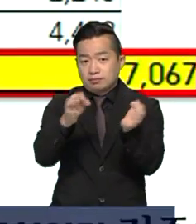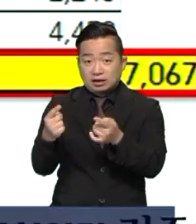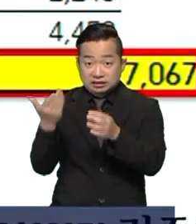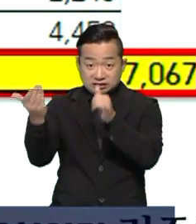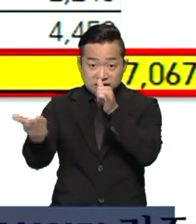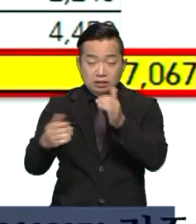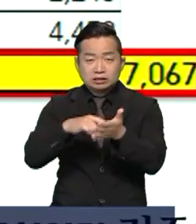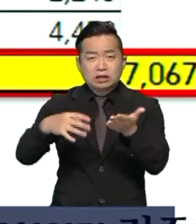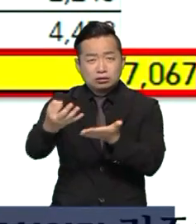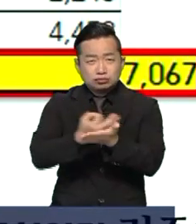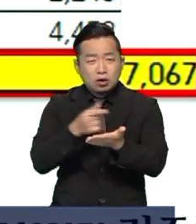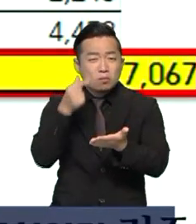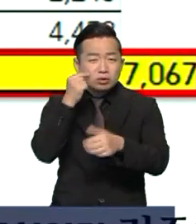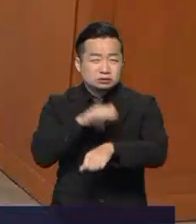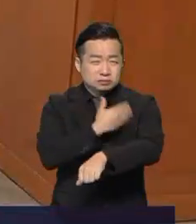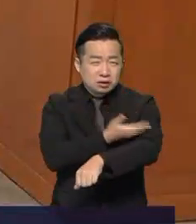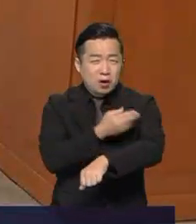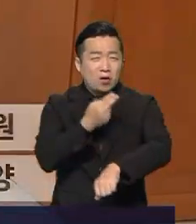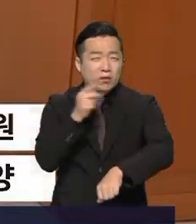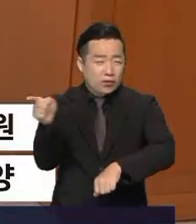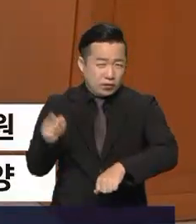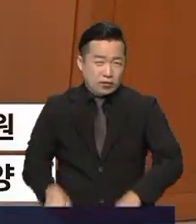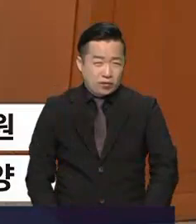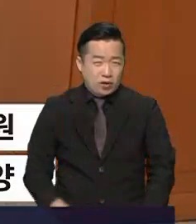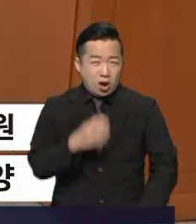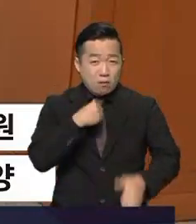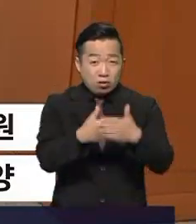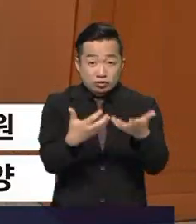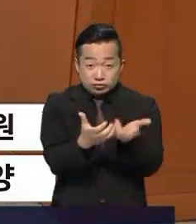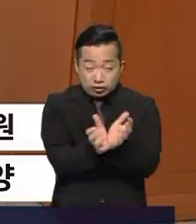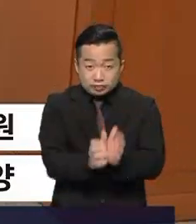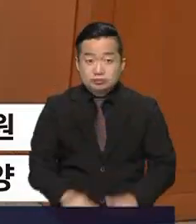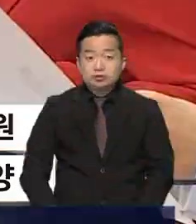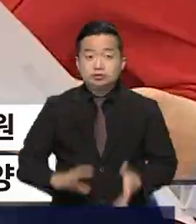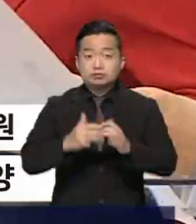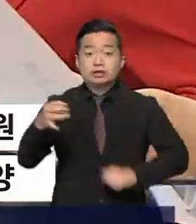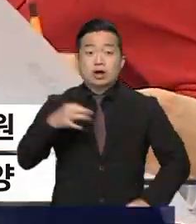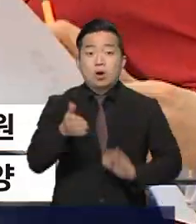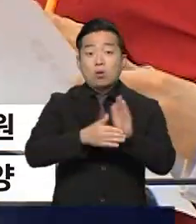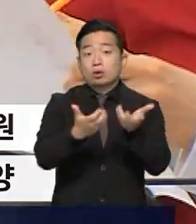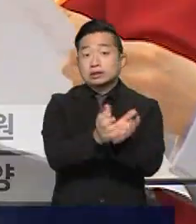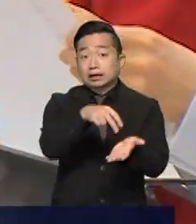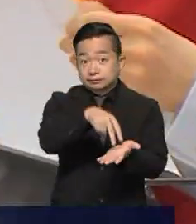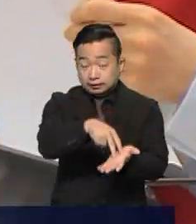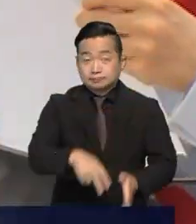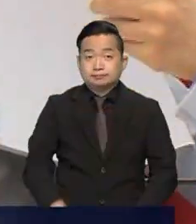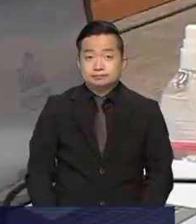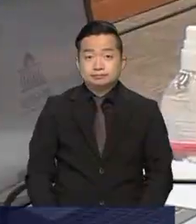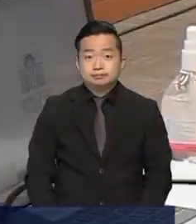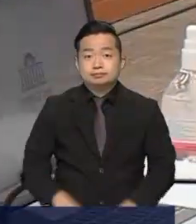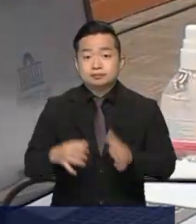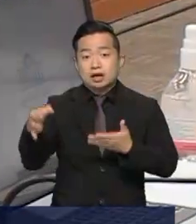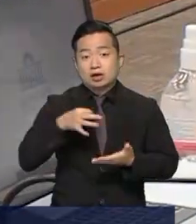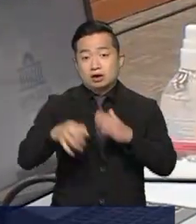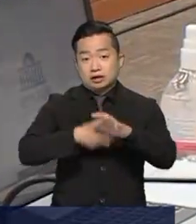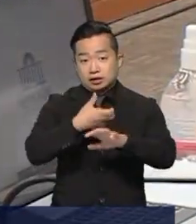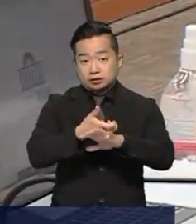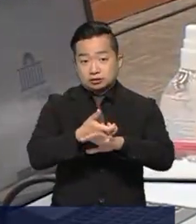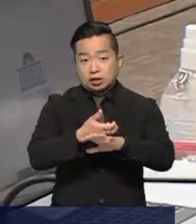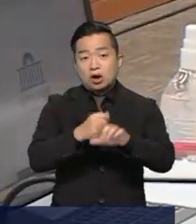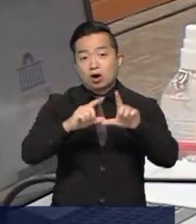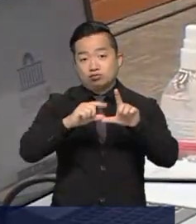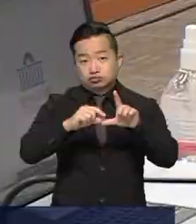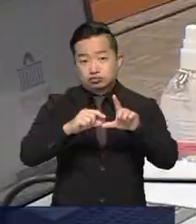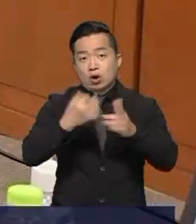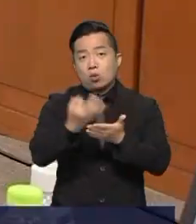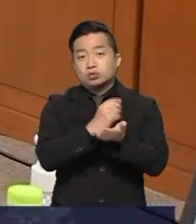부족 때문이라는 입장입니다. 복지위에서도 국민연금공단 등을 대상으로 연금 개혁을 위한 보험료율,